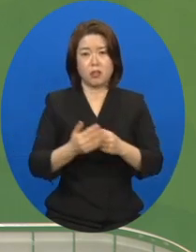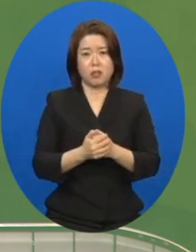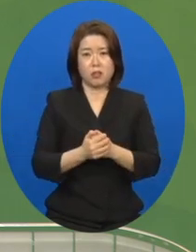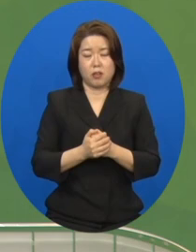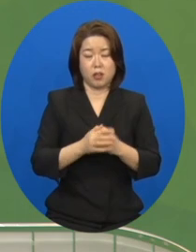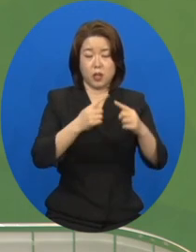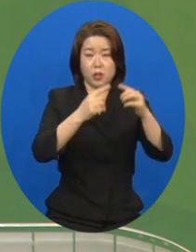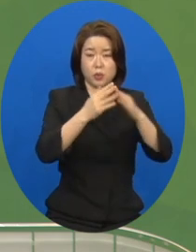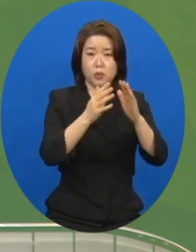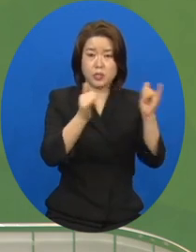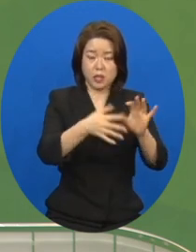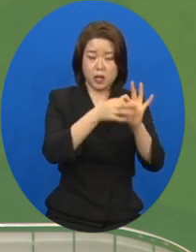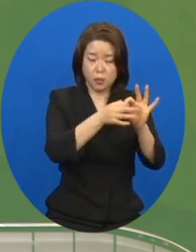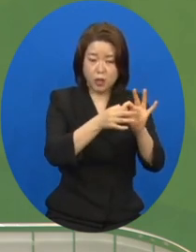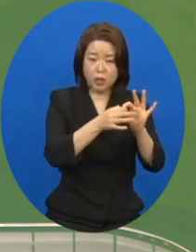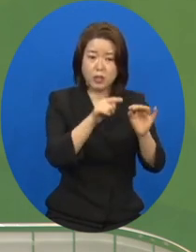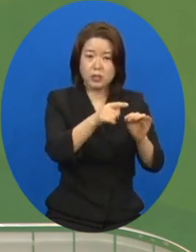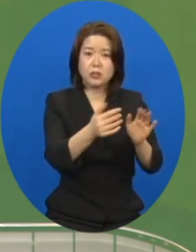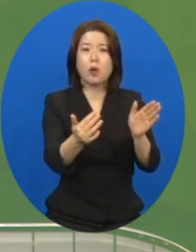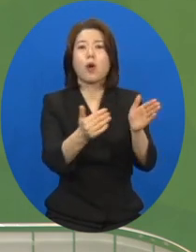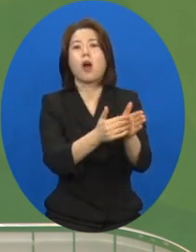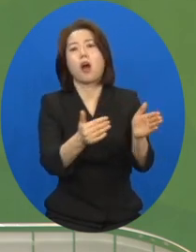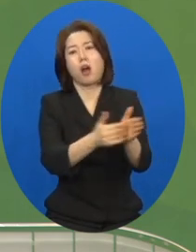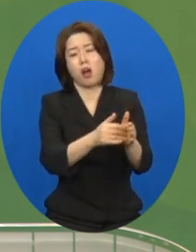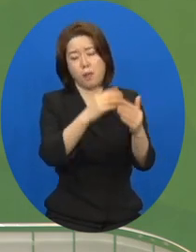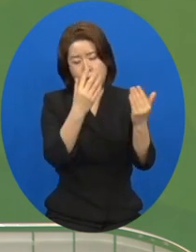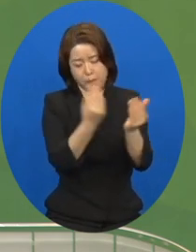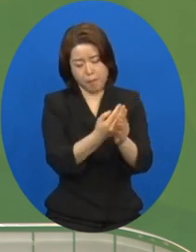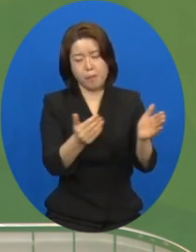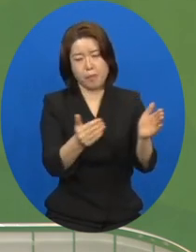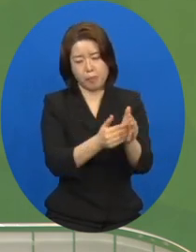교우들과의 관계는 이제는 거기서 마무리해야 되는 거예요.